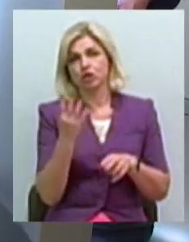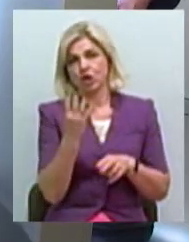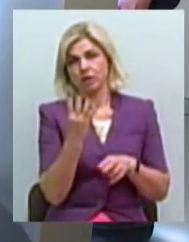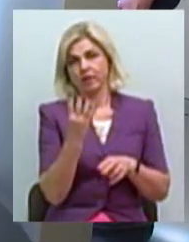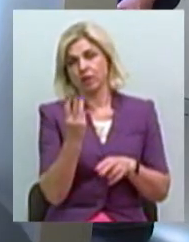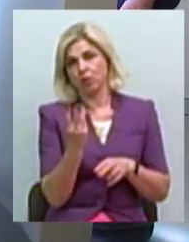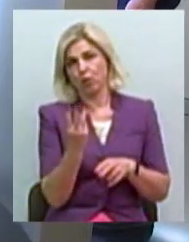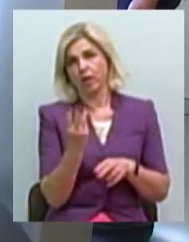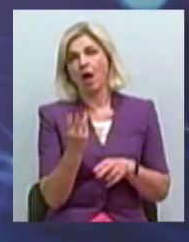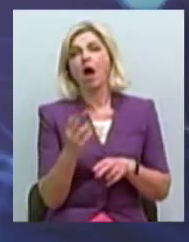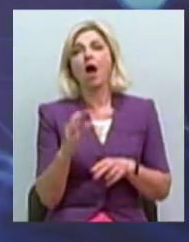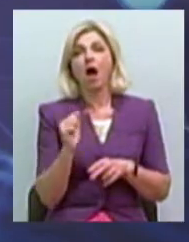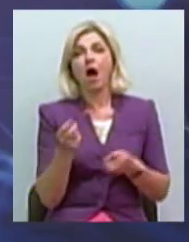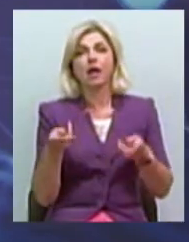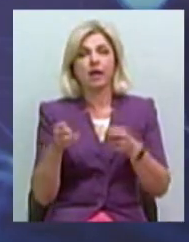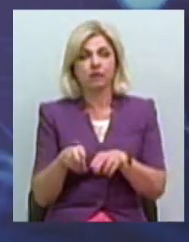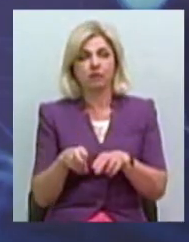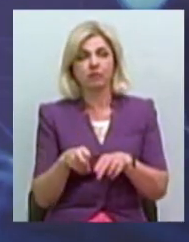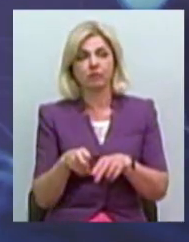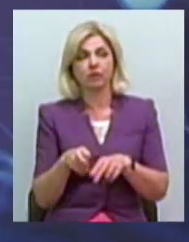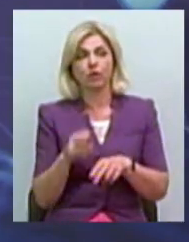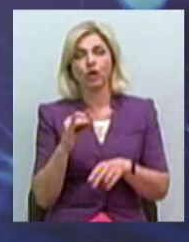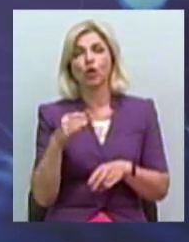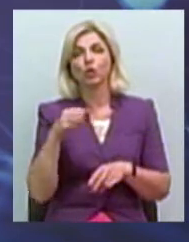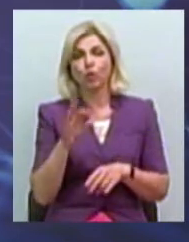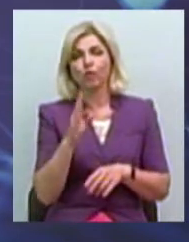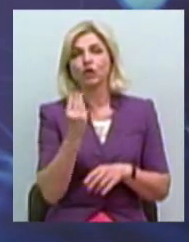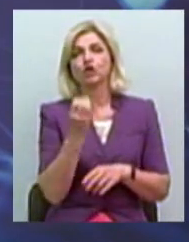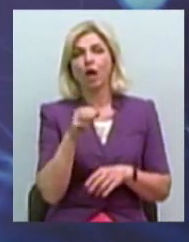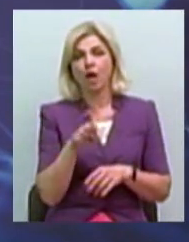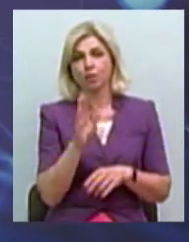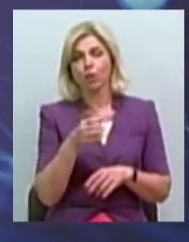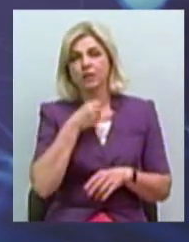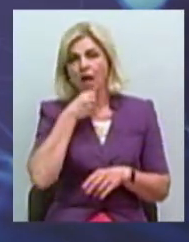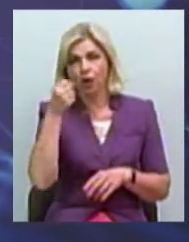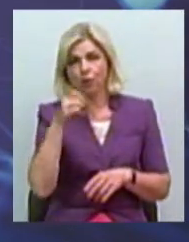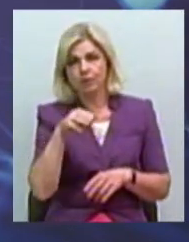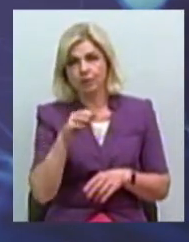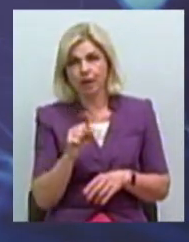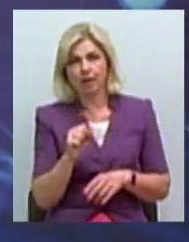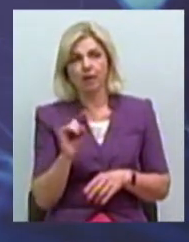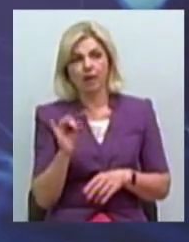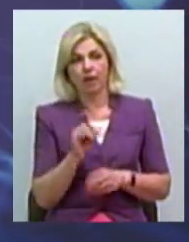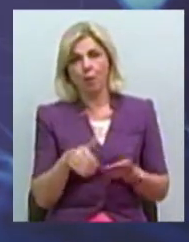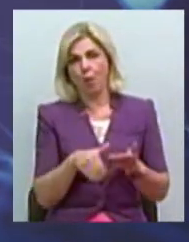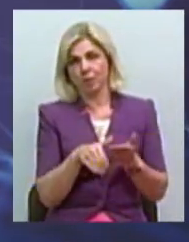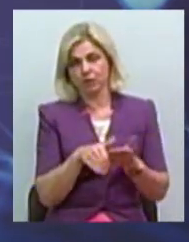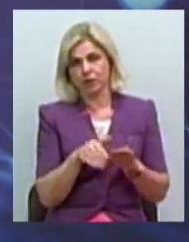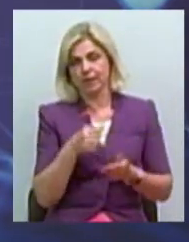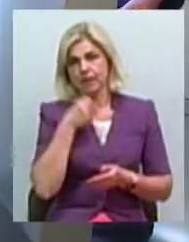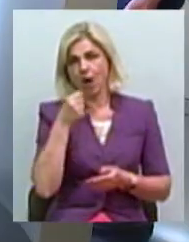троє. Всі решта це і то по штаті буде всього староста, і помічник старости.